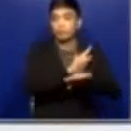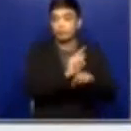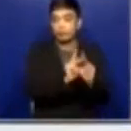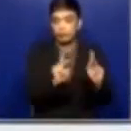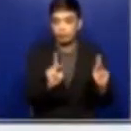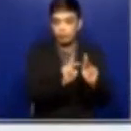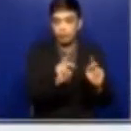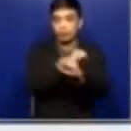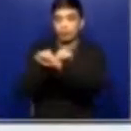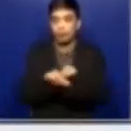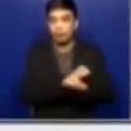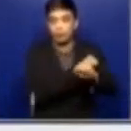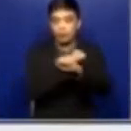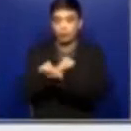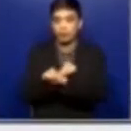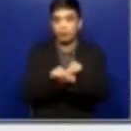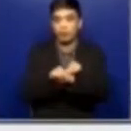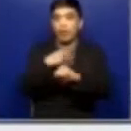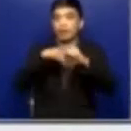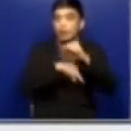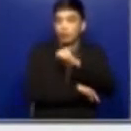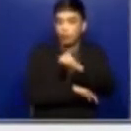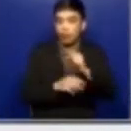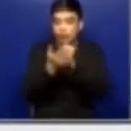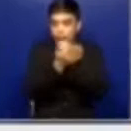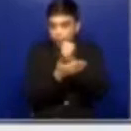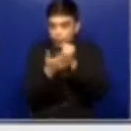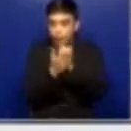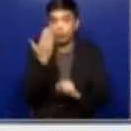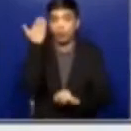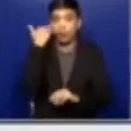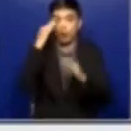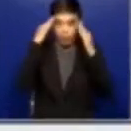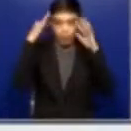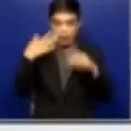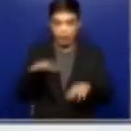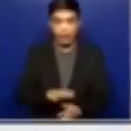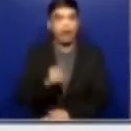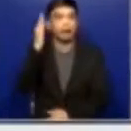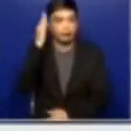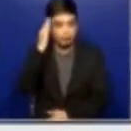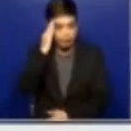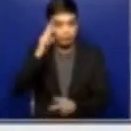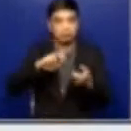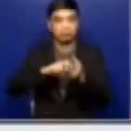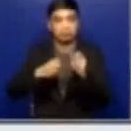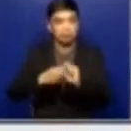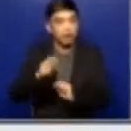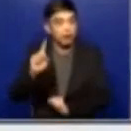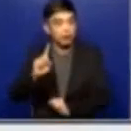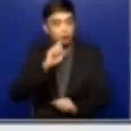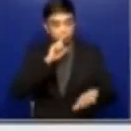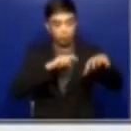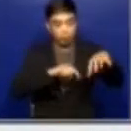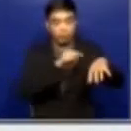ปราบปรามการฟอกเงินและยาเสพติดสภาผู้แทนราษฎรรับทราบปัญหาที่เกิดขึ้นนะครับปัญหาเรื่องหน่วยงานที่รับผิดชอบ